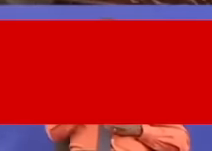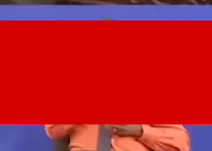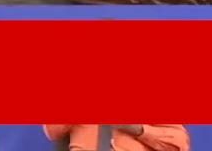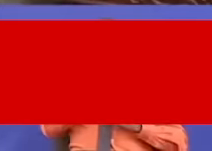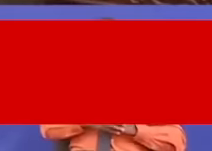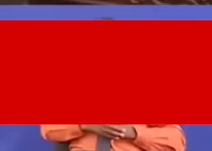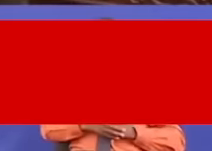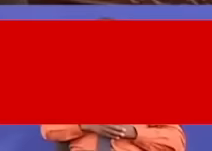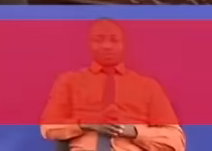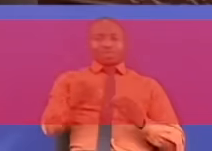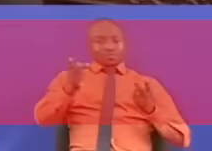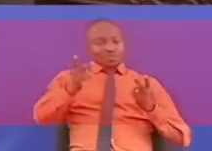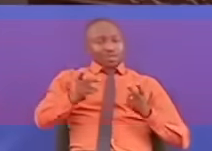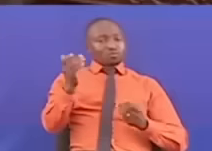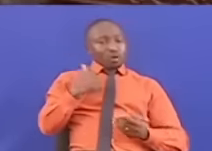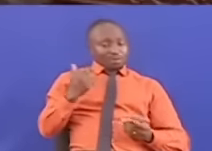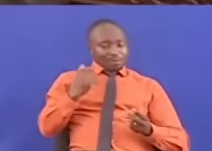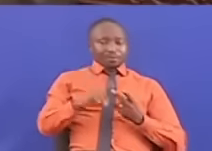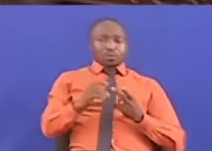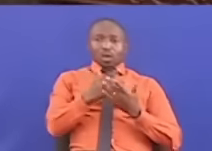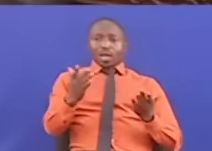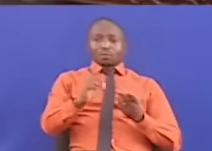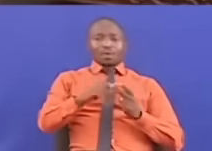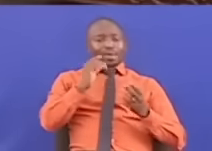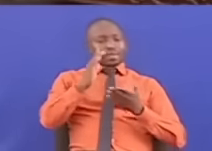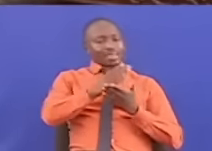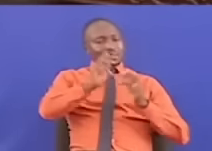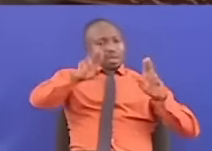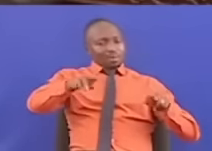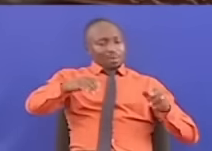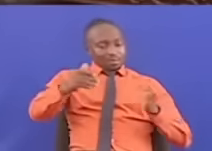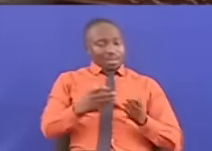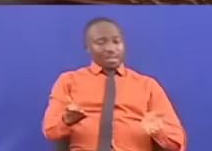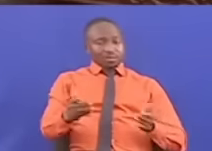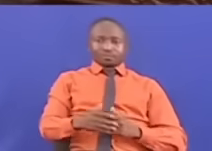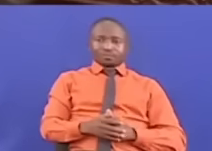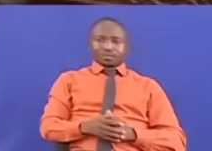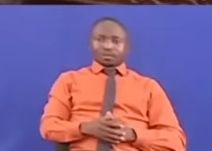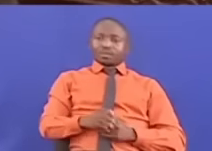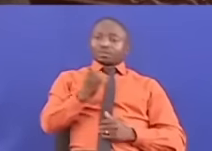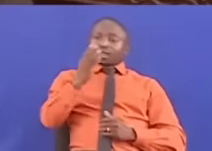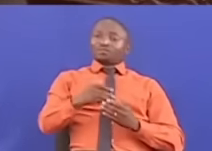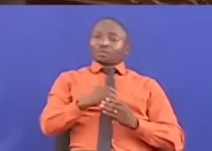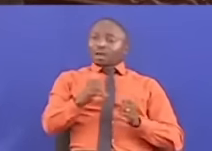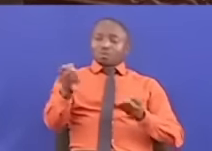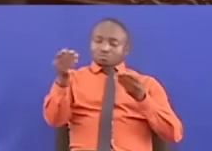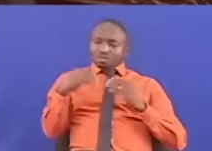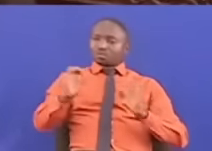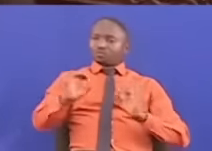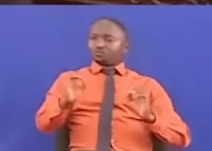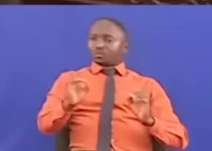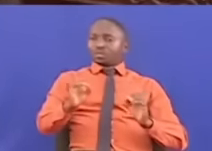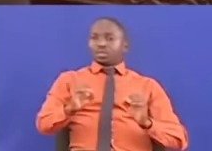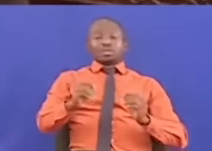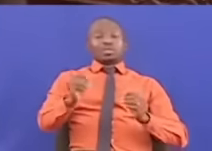ambo wam na wangi ambo w kesi mahakam mpaka tza hapa leo hii taarifa hatap mwy